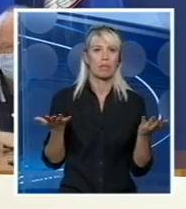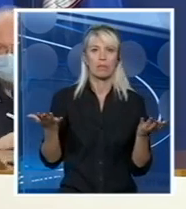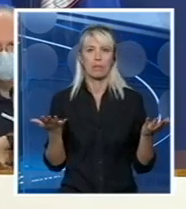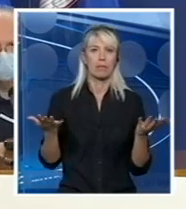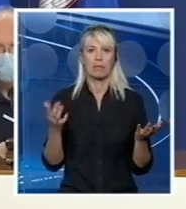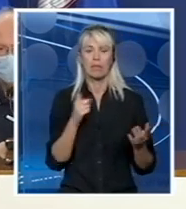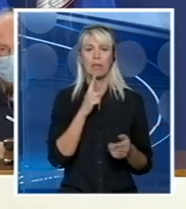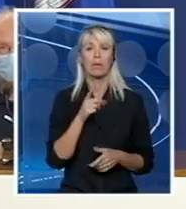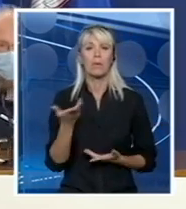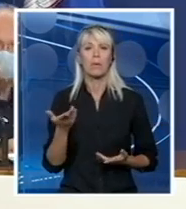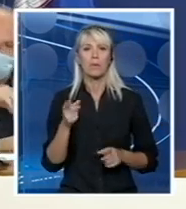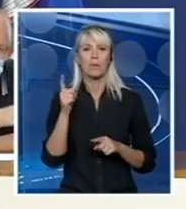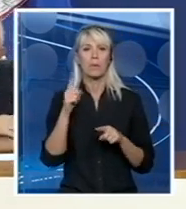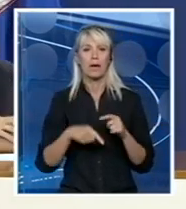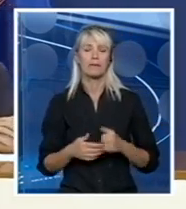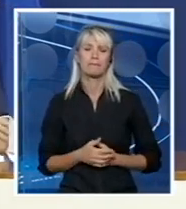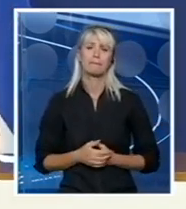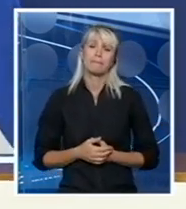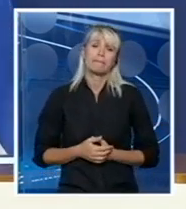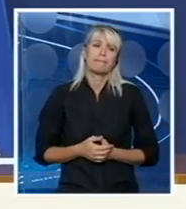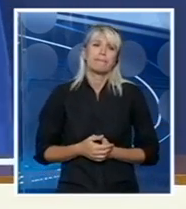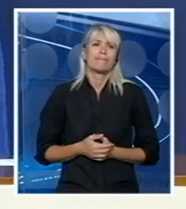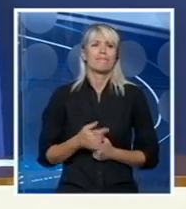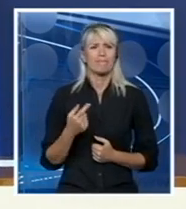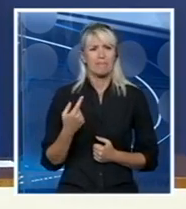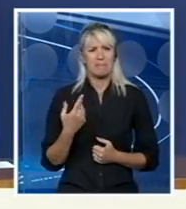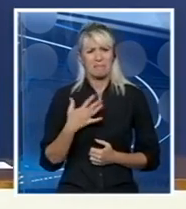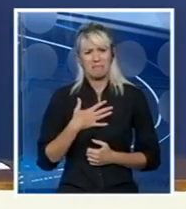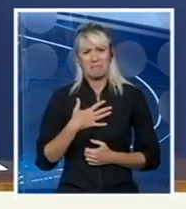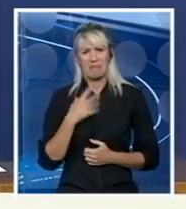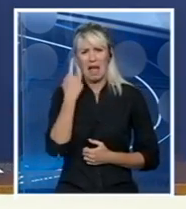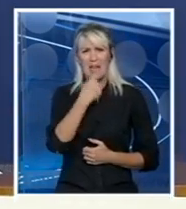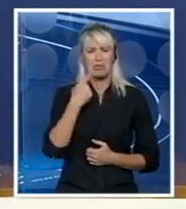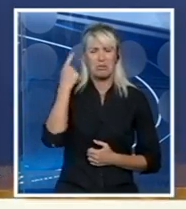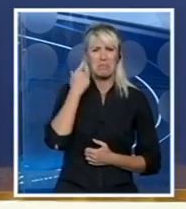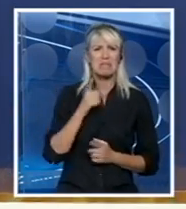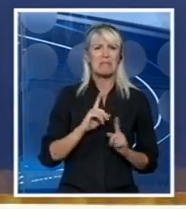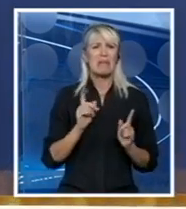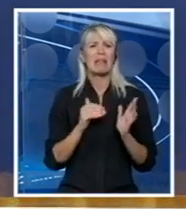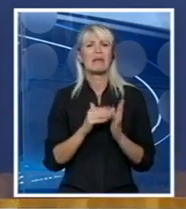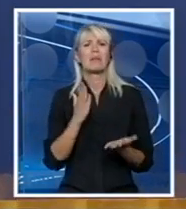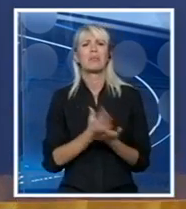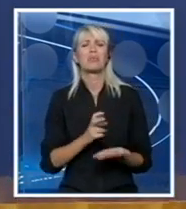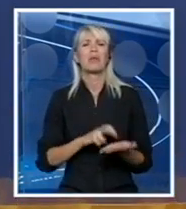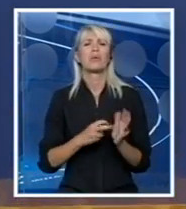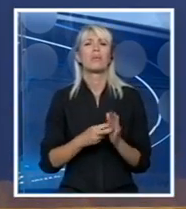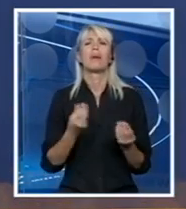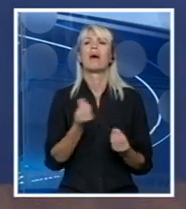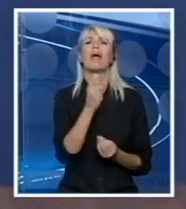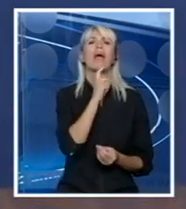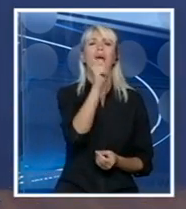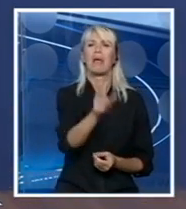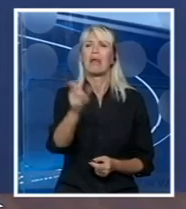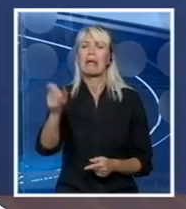da doživljam da je ovo nešto gde će uopšte biti to oko toga problema. Ako bude problema, on